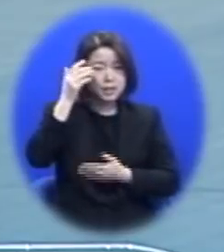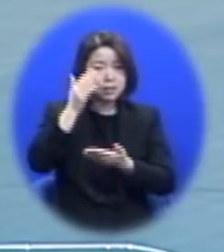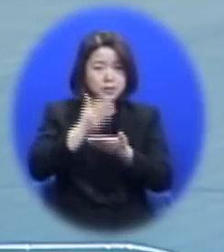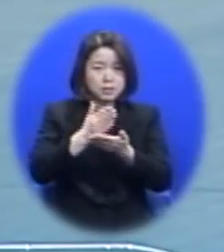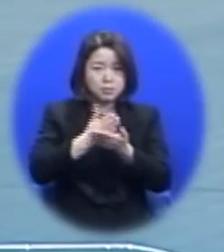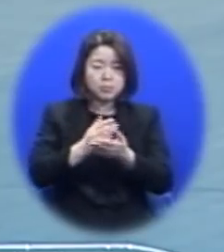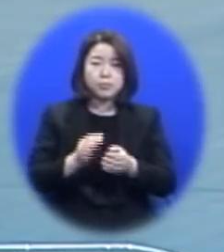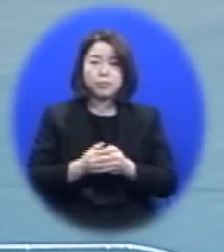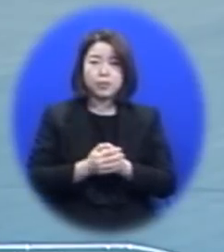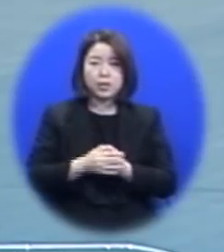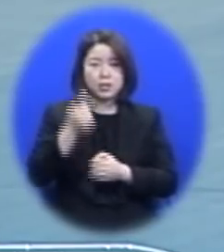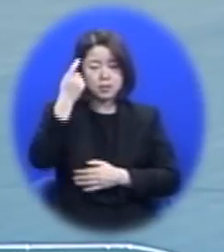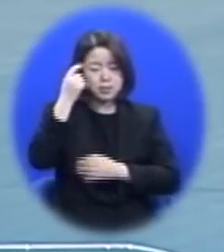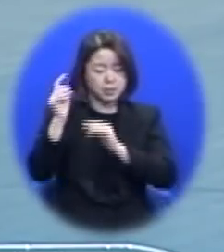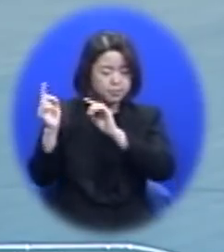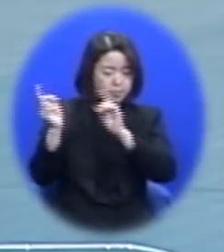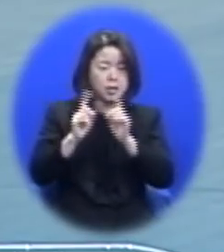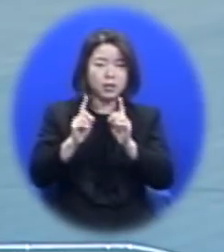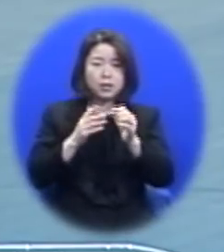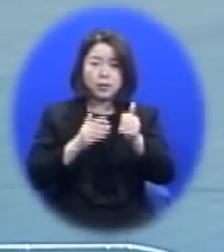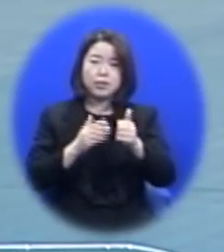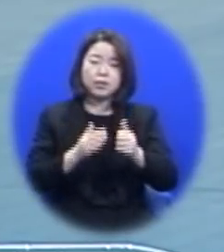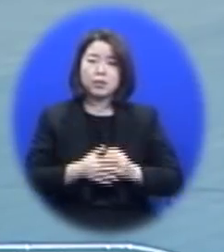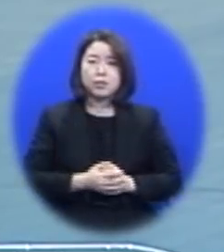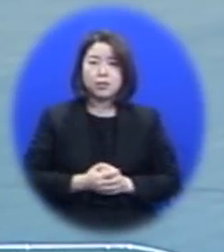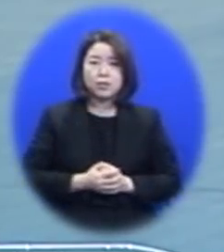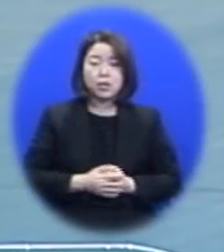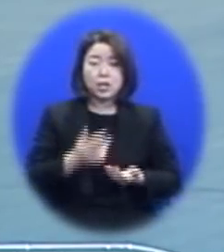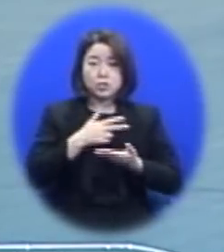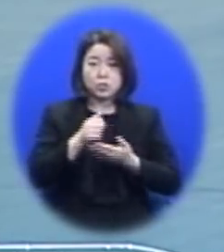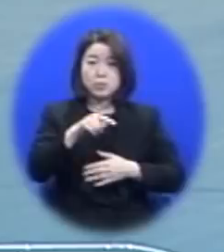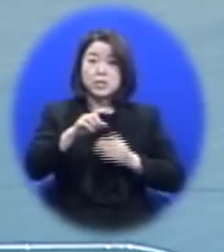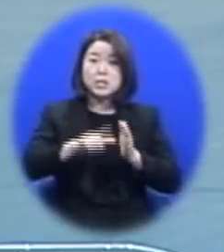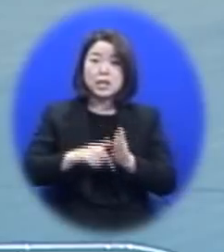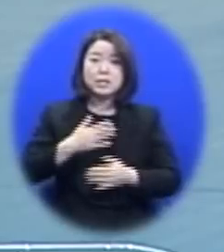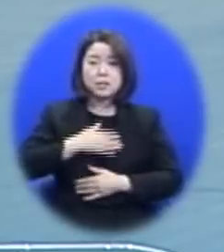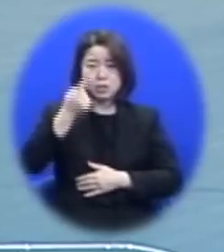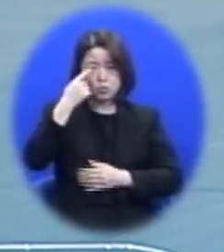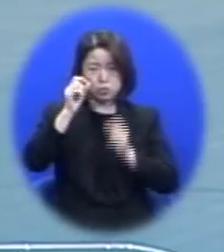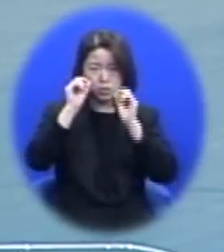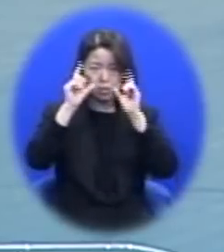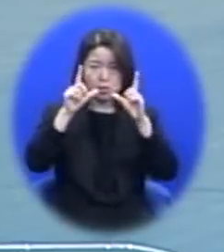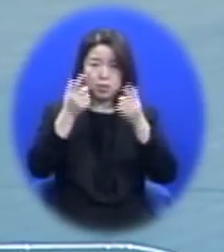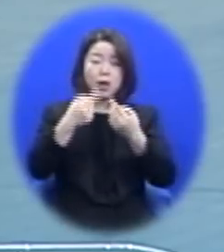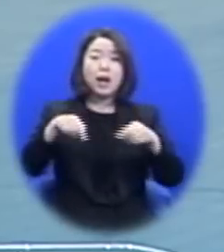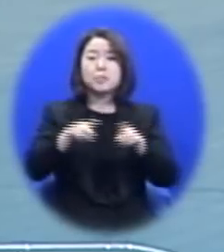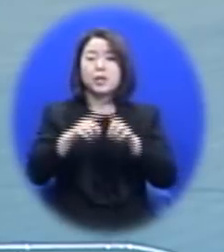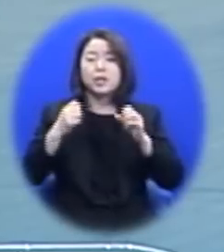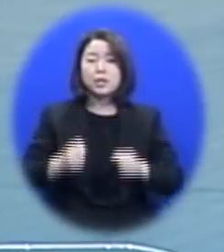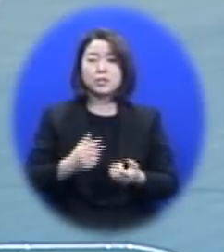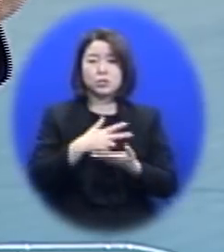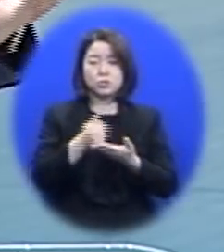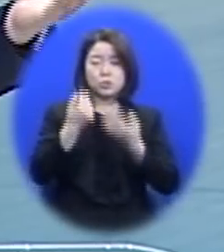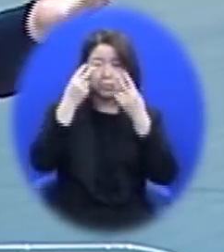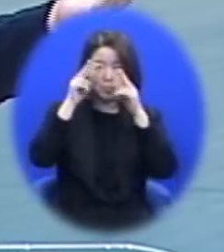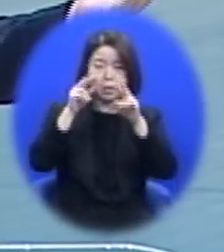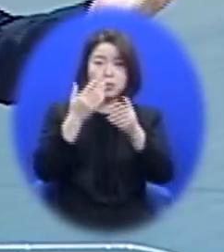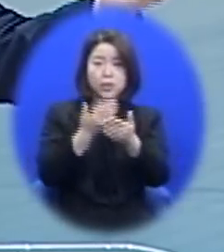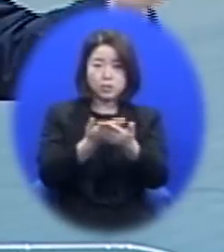됩니다. 정신 똑바로 차리셔야 합니다. 주님, 이 시간에 제 눈을 열어 함께 계시는 주님을 바라보게